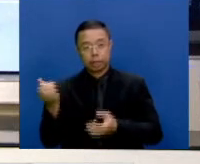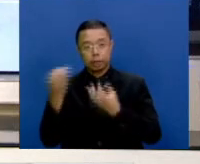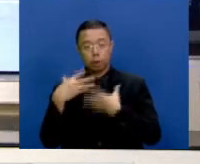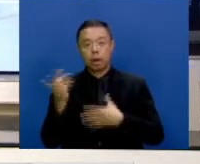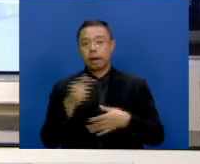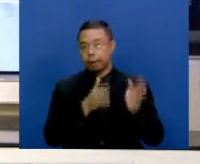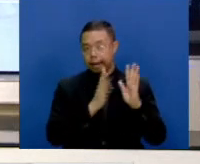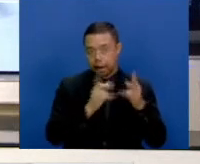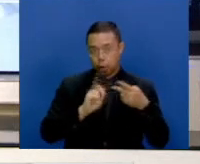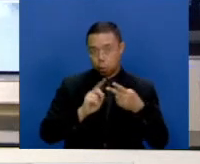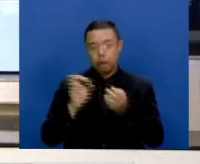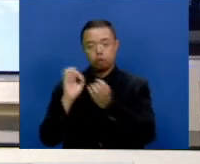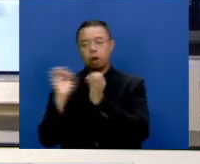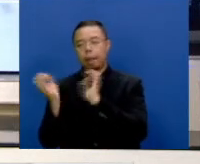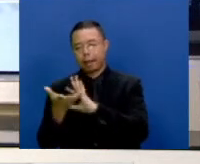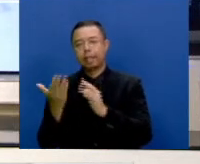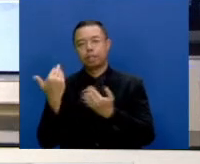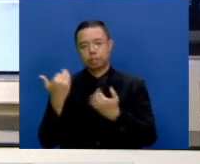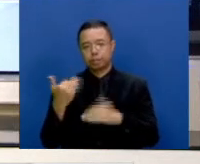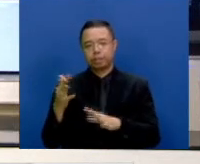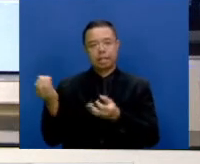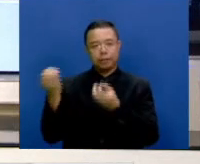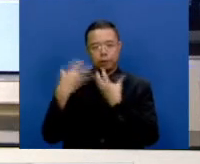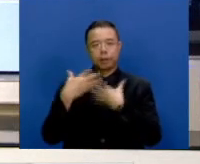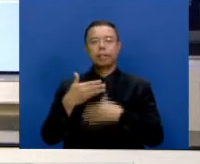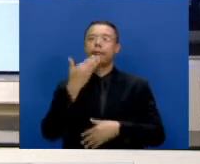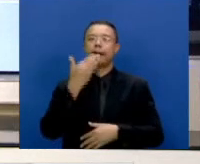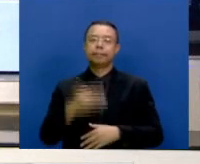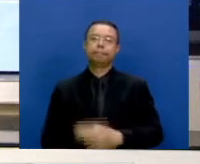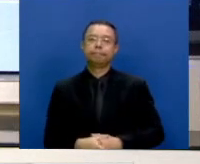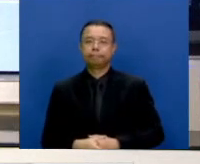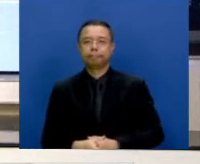mengabarkan langsung dari Medan, dan sebelumnya ada Goldie Gumilang dari Surabaya. Selamat bertugas kembali rekan-rekan.